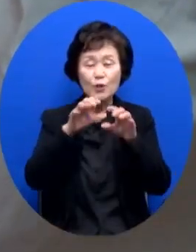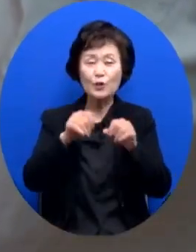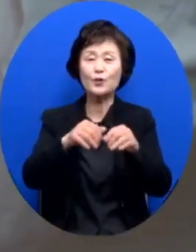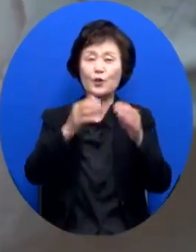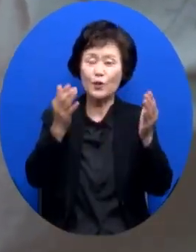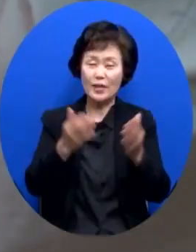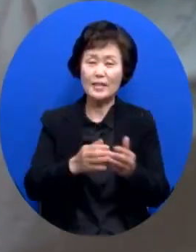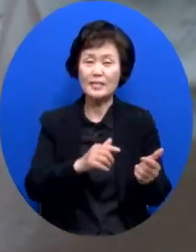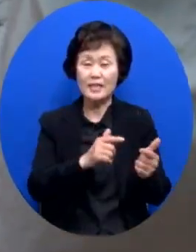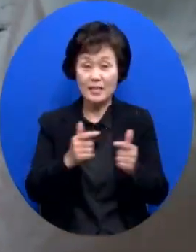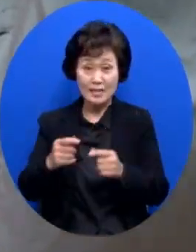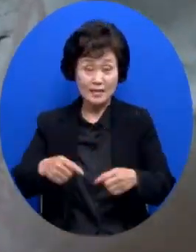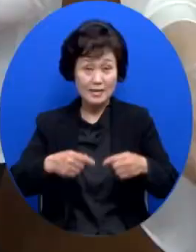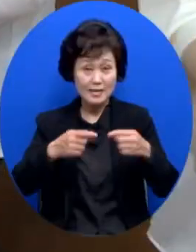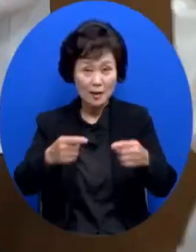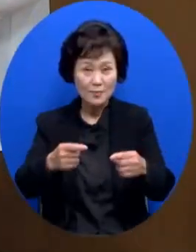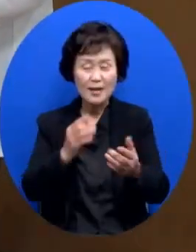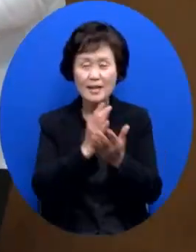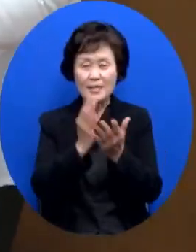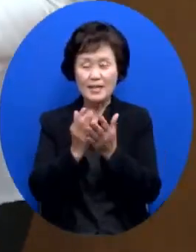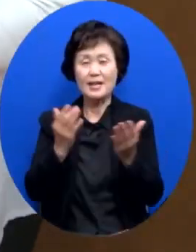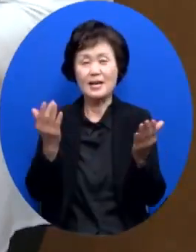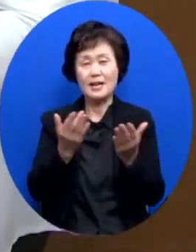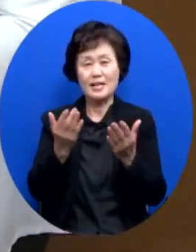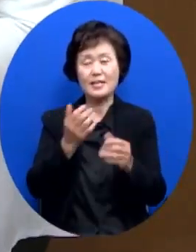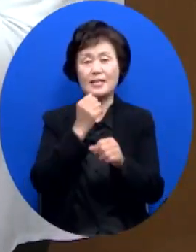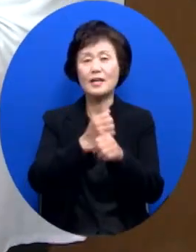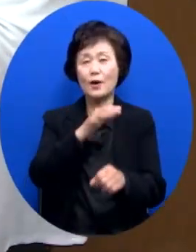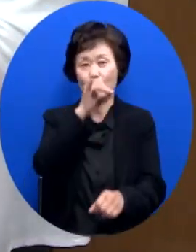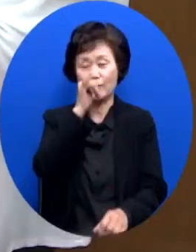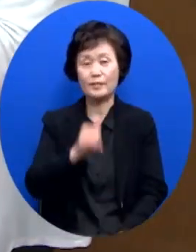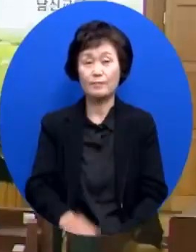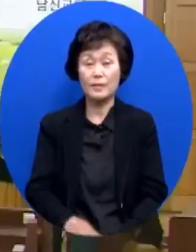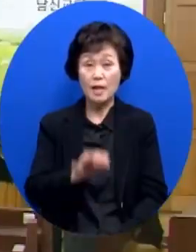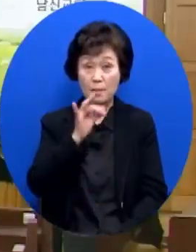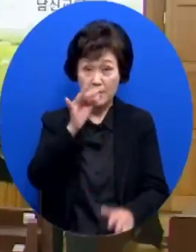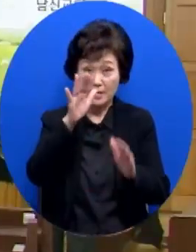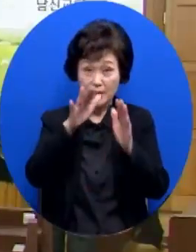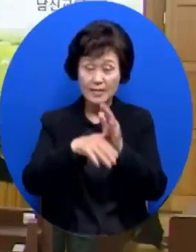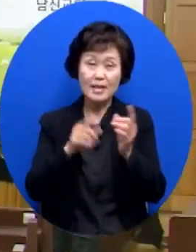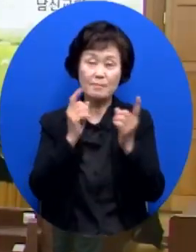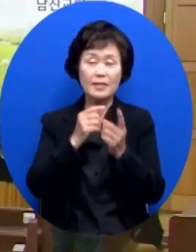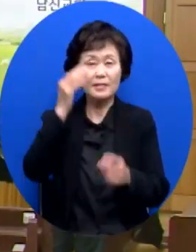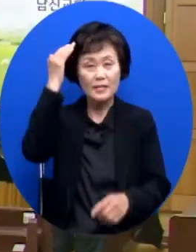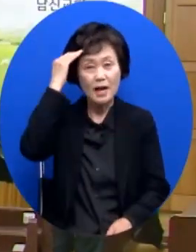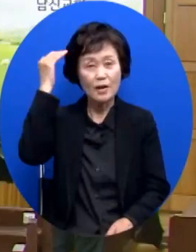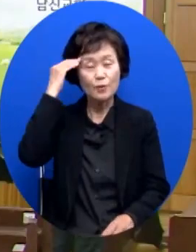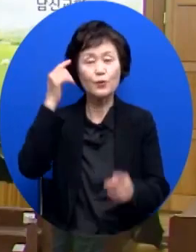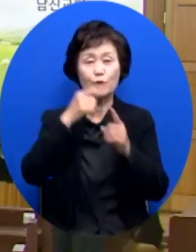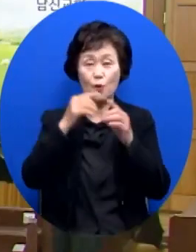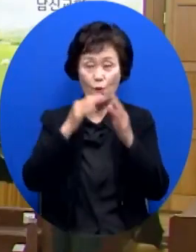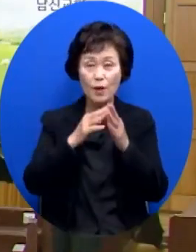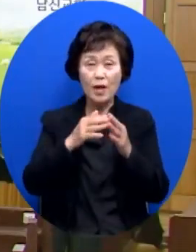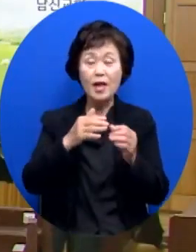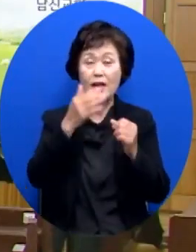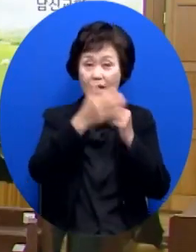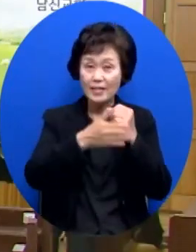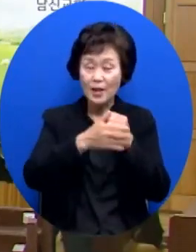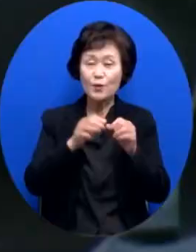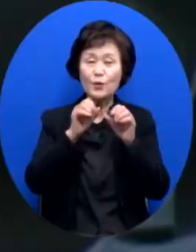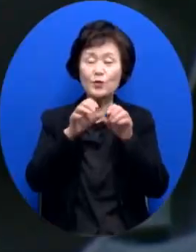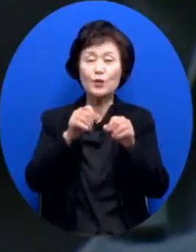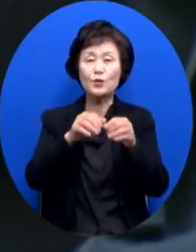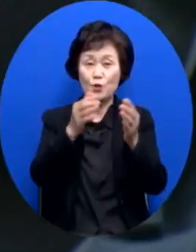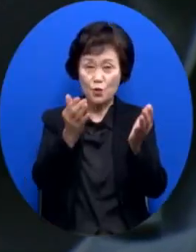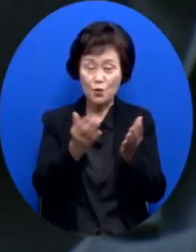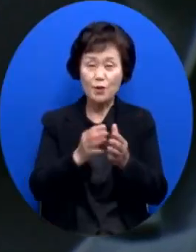사역을 펼치고 있습니다. 100세 시대를 맞은 한국교회, 대구 경북 시니어 선교회를 통해 선교의 문이